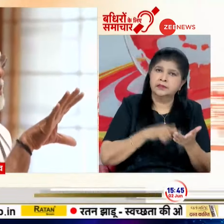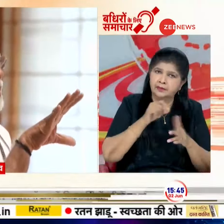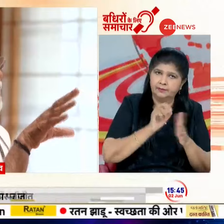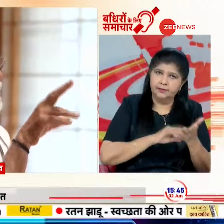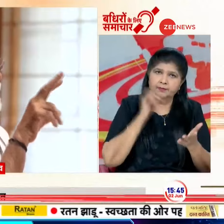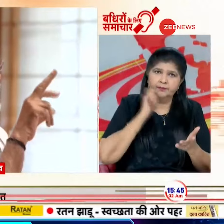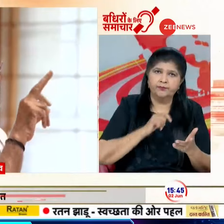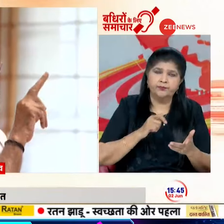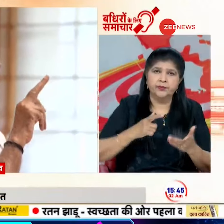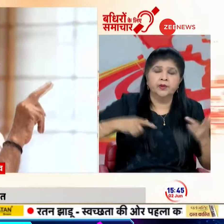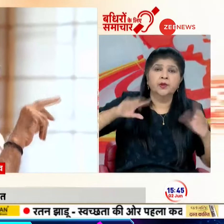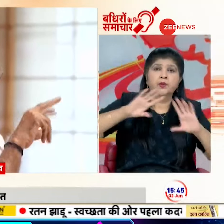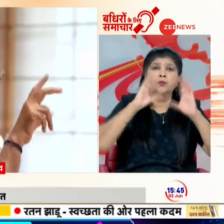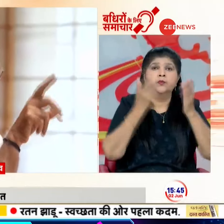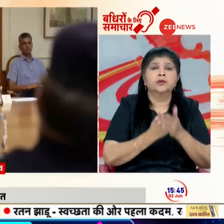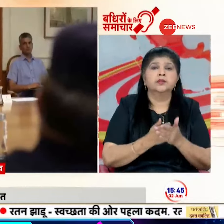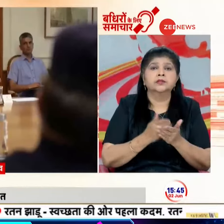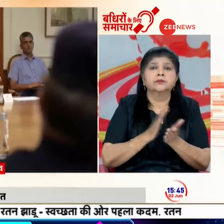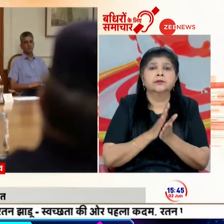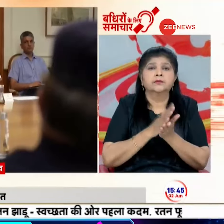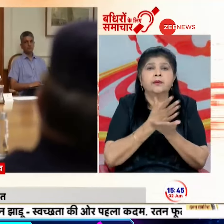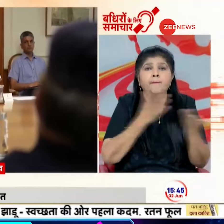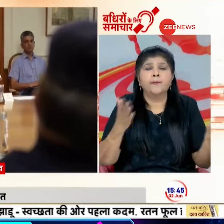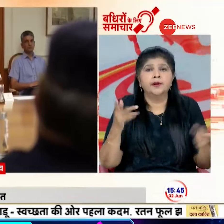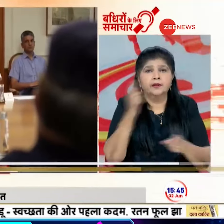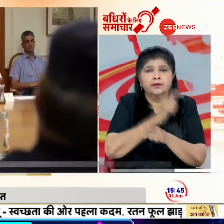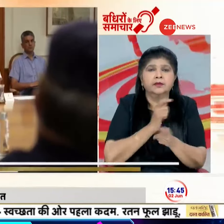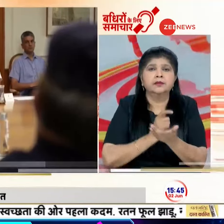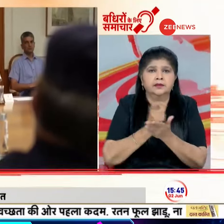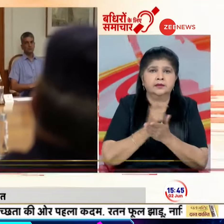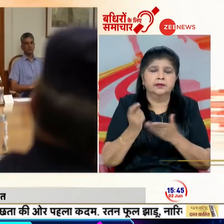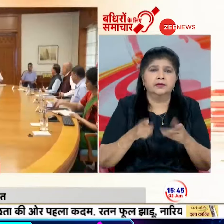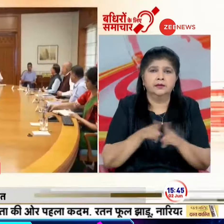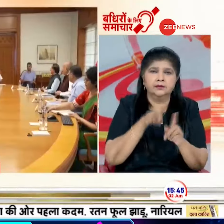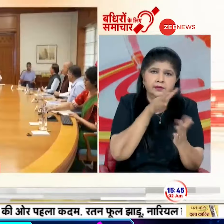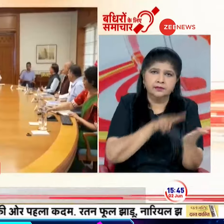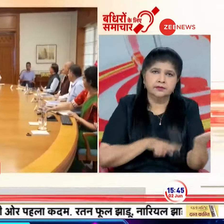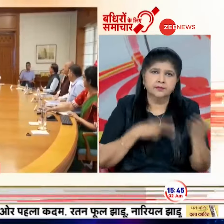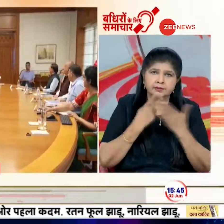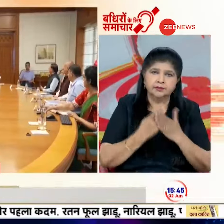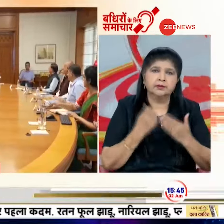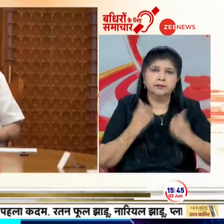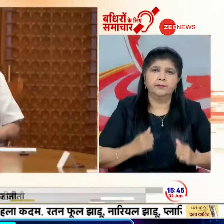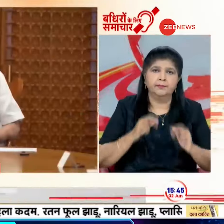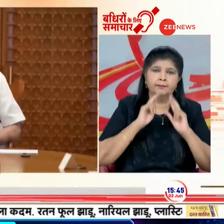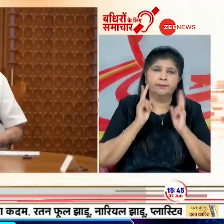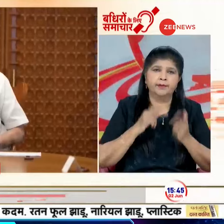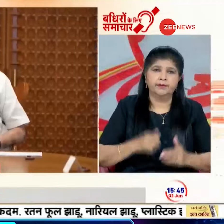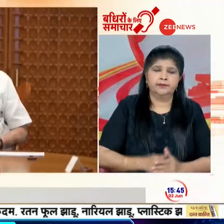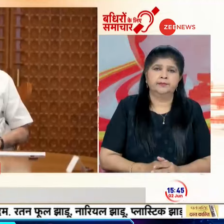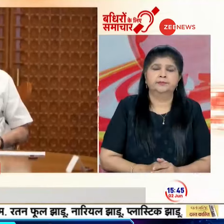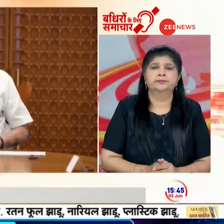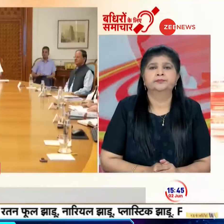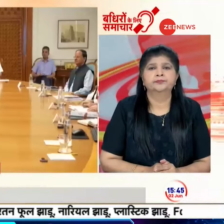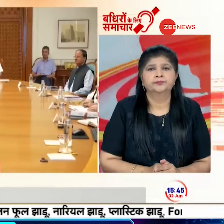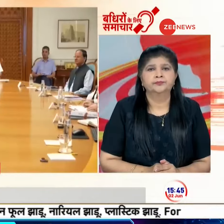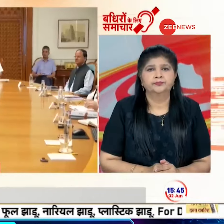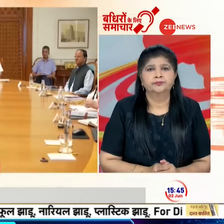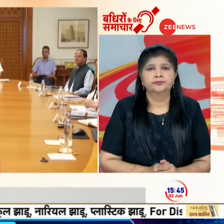मोदी विश्व पर्यावरण दिवस को बड़े पैमाने पर मनाने की तैयारियों की समीक्षा के लिए भी एक बैठक